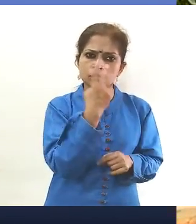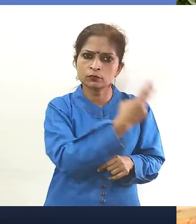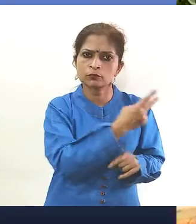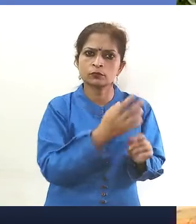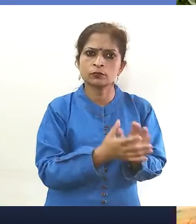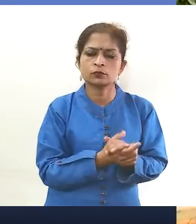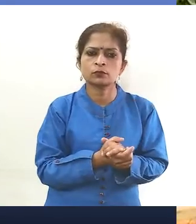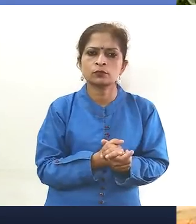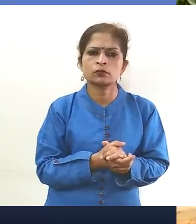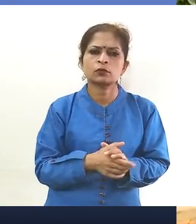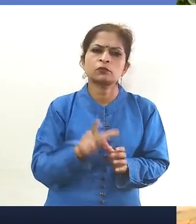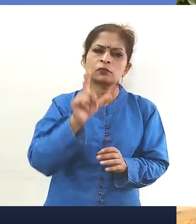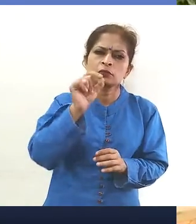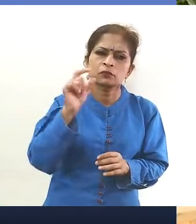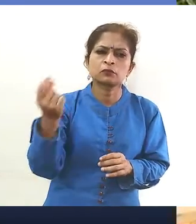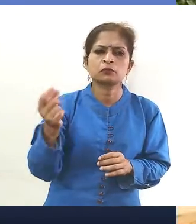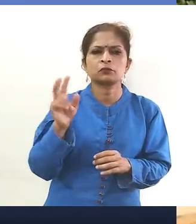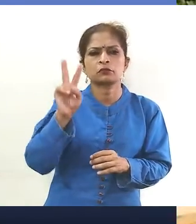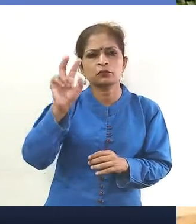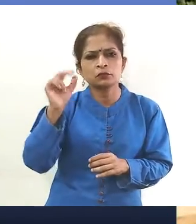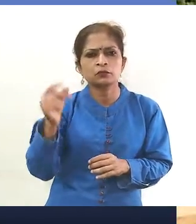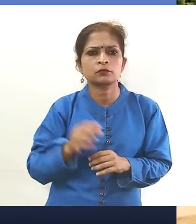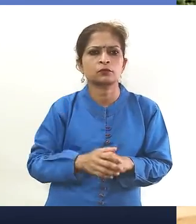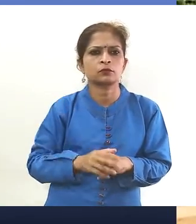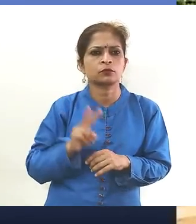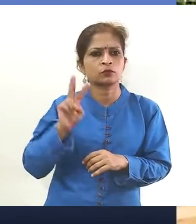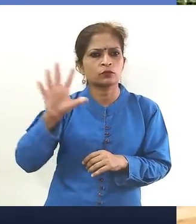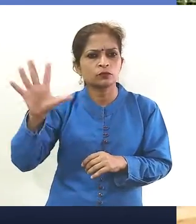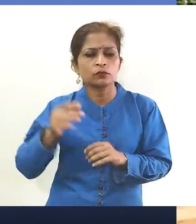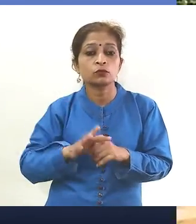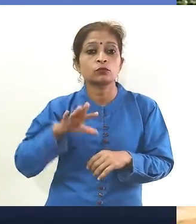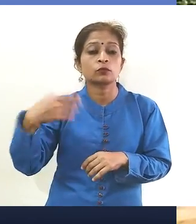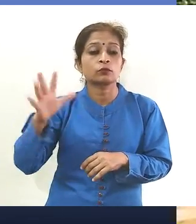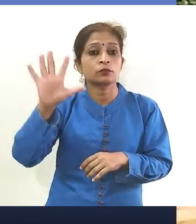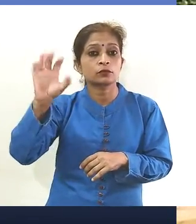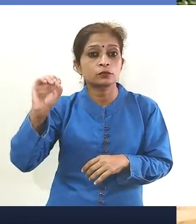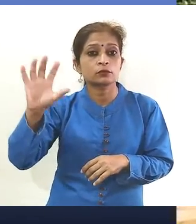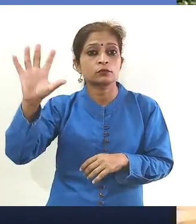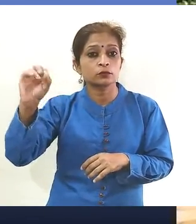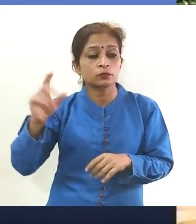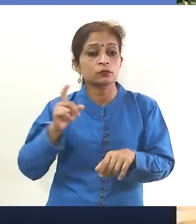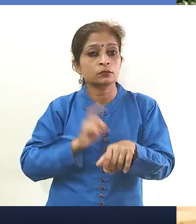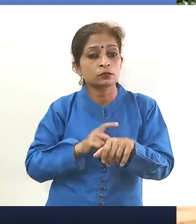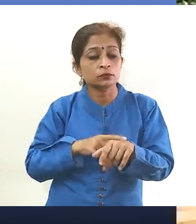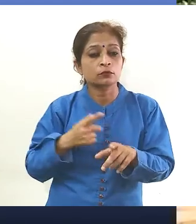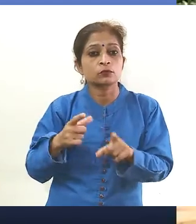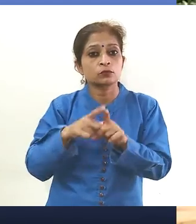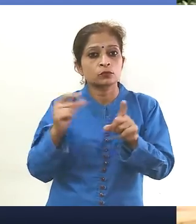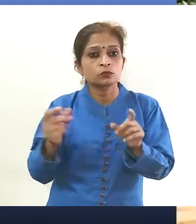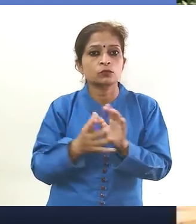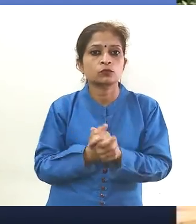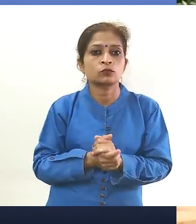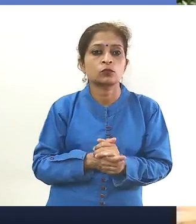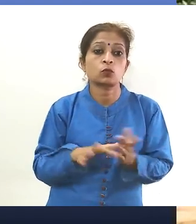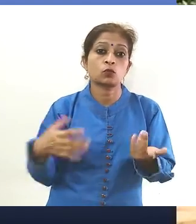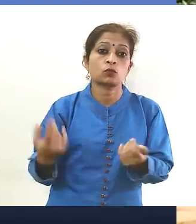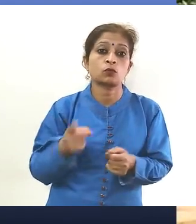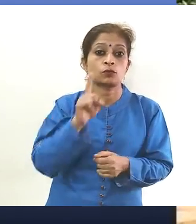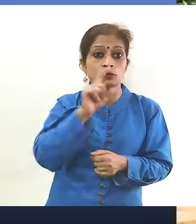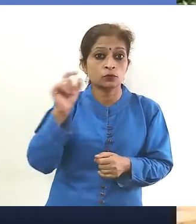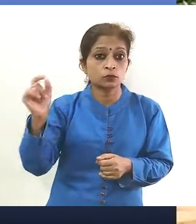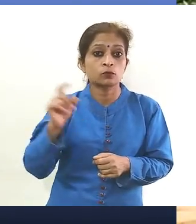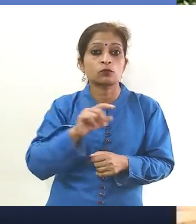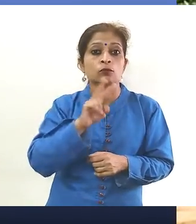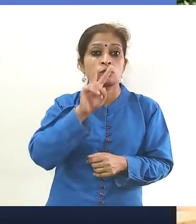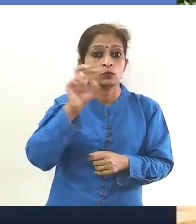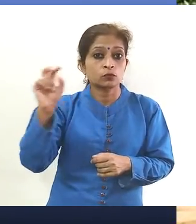उठाना, 10-20-25-50 बार से शुरू करके, फिर 50-50 के 2-3-4-5 राउंड कर लेते हैं, 100 से 200 बार तक मैं ऐसे करवा